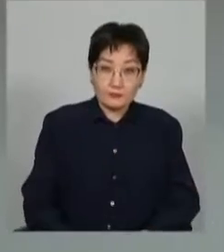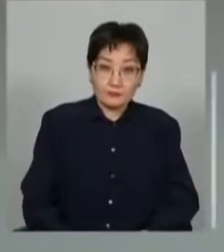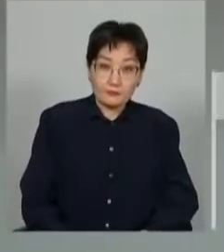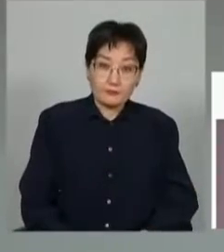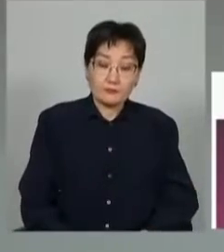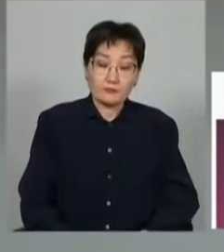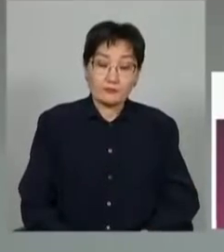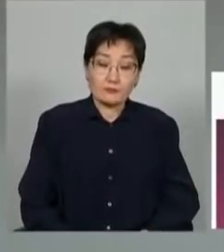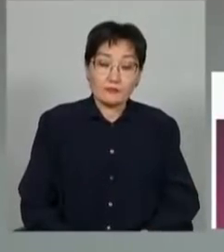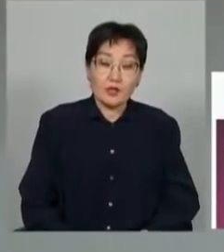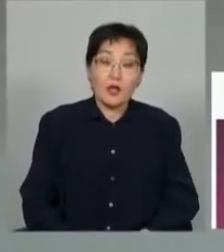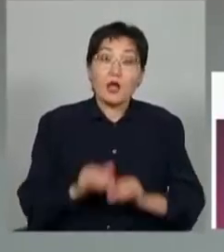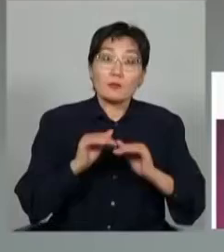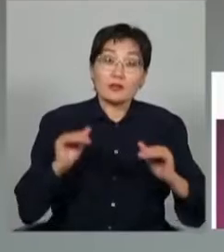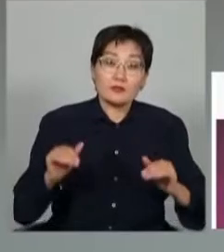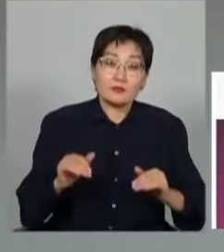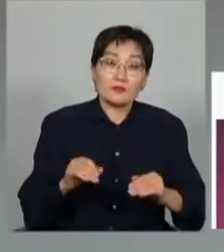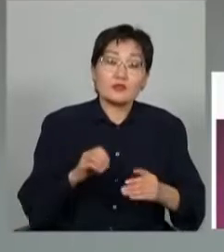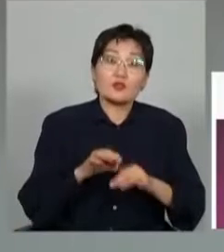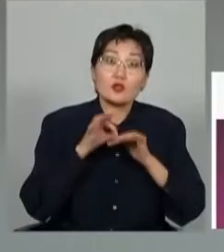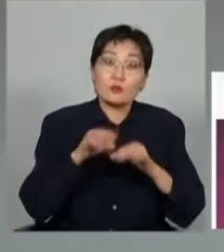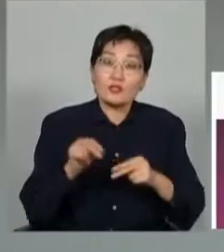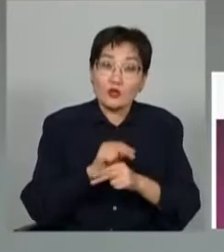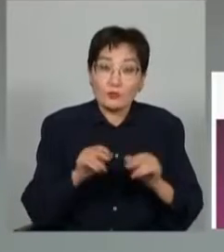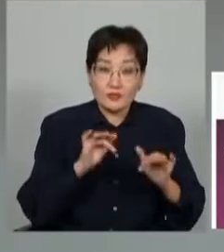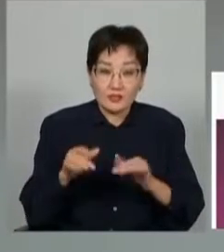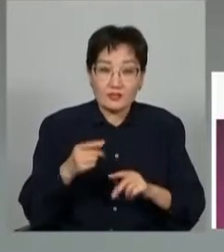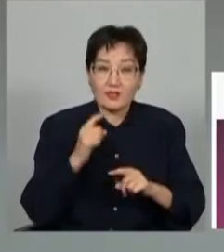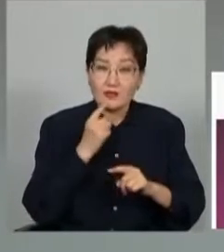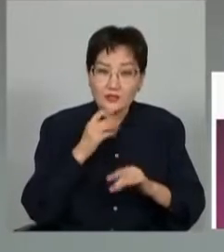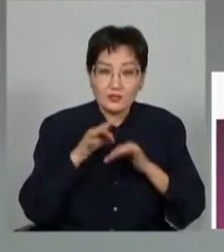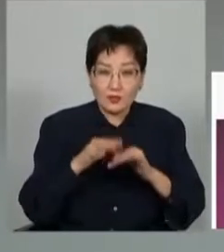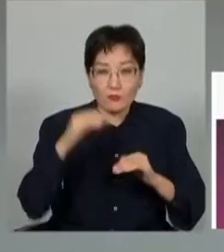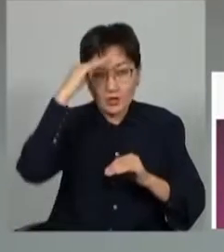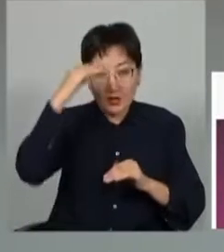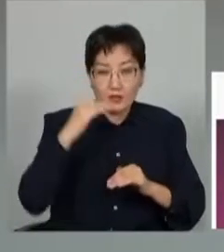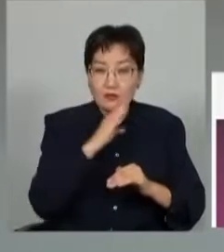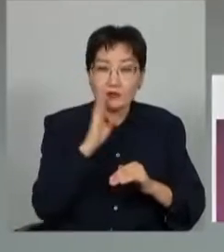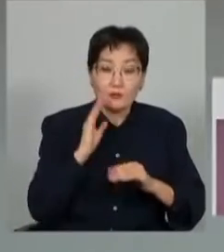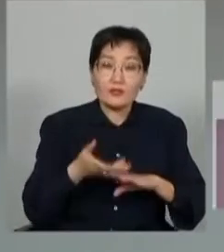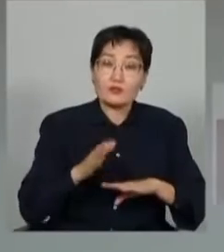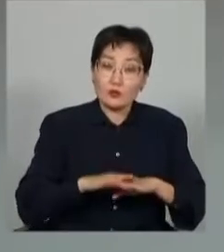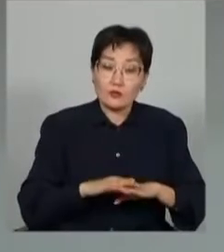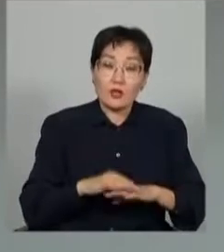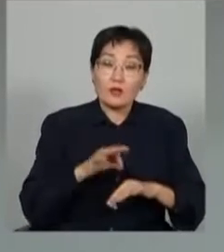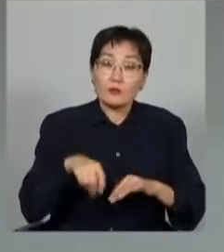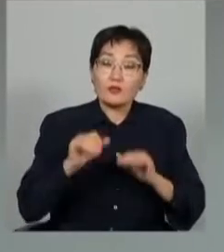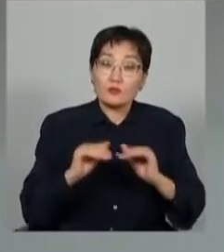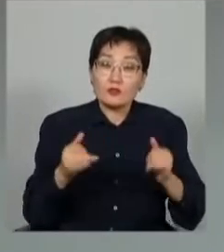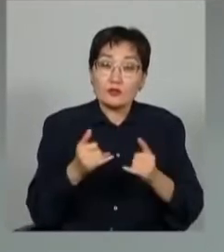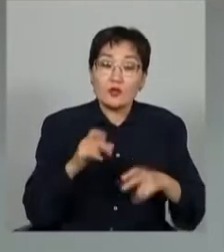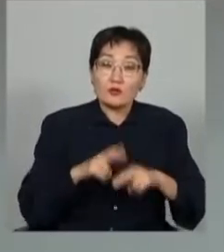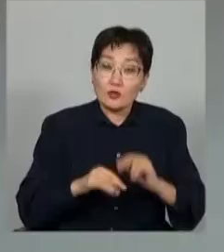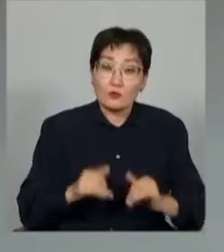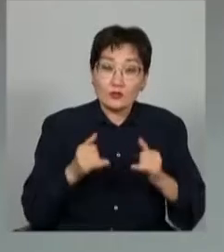лечение тяжелое проходит. Балаларға тағайындалған ем-дом шараларының қиын өтуі ата-аналардың жанына батады. Сондықтан науқас балаларымыздың